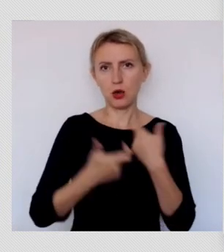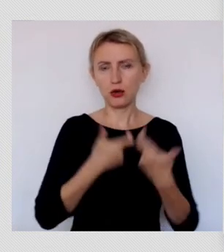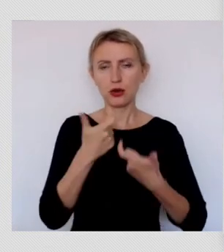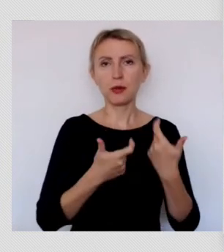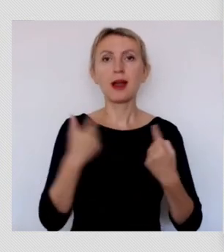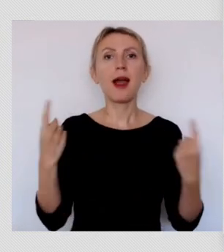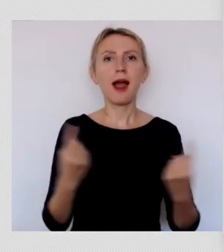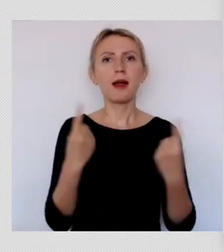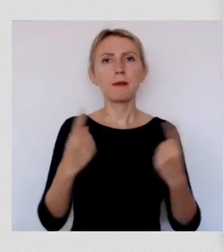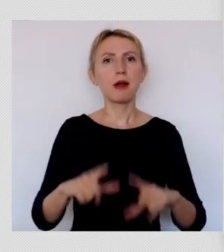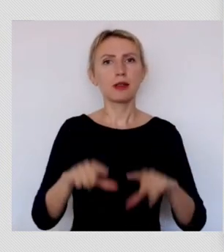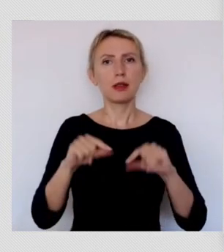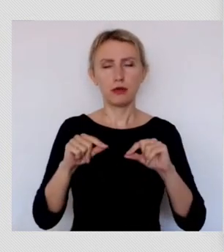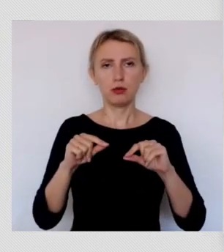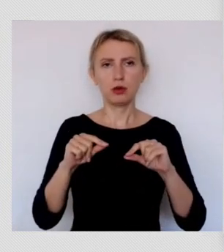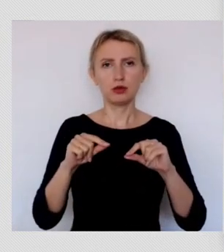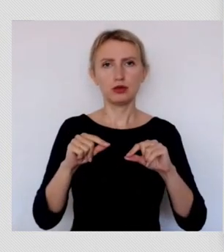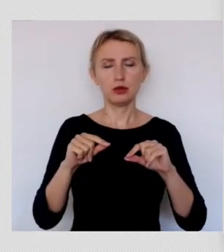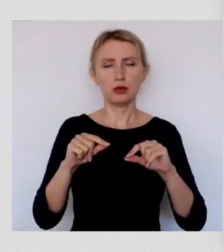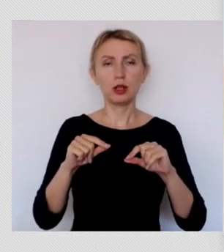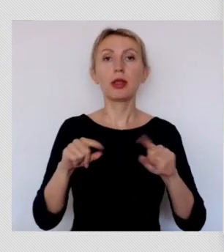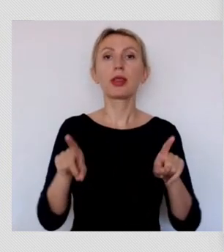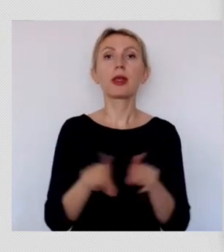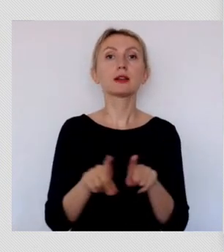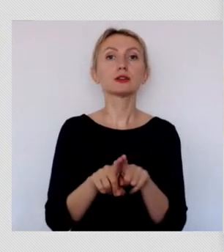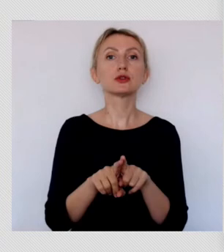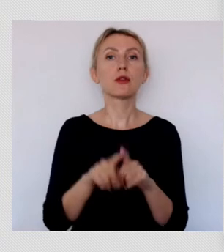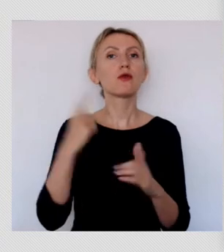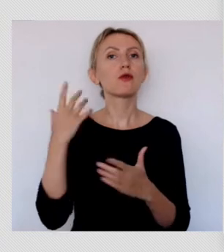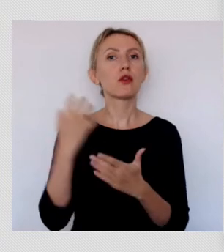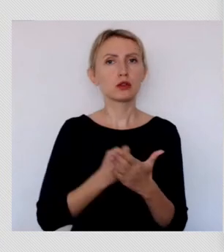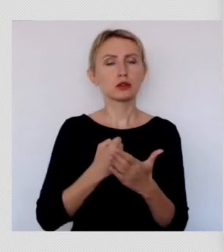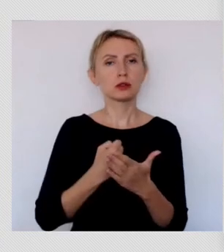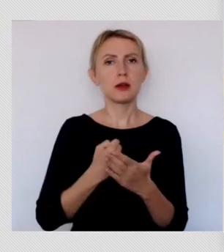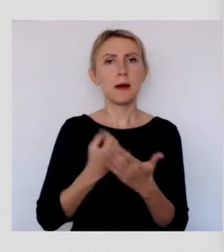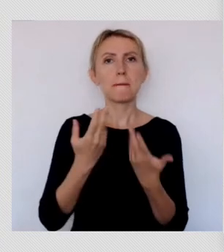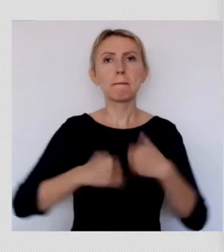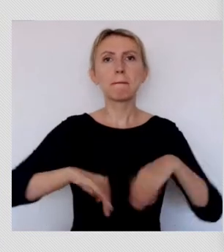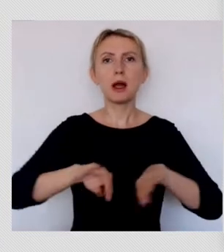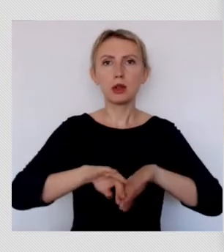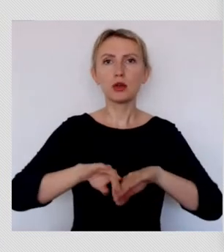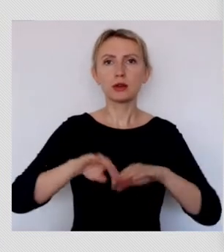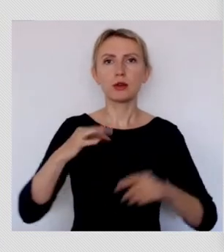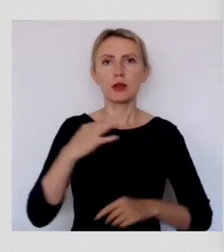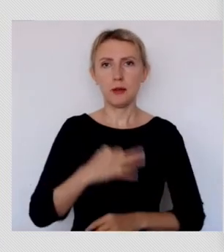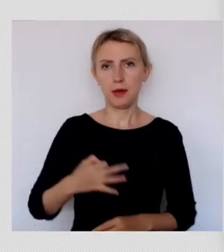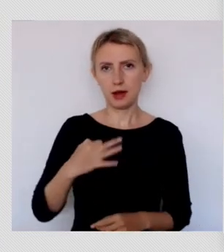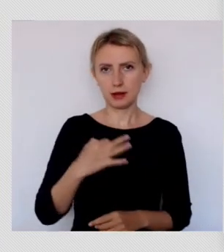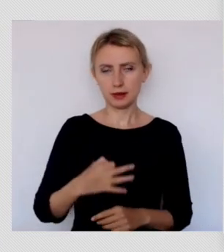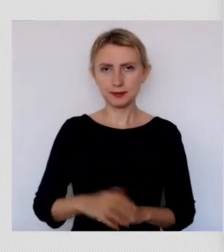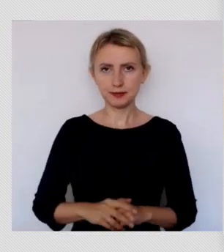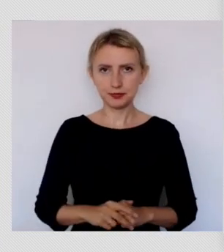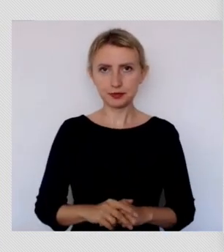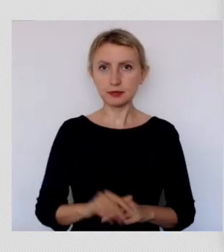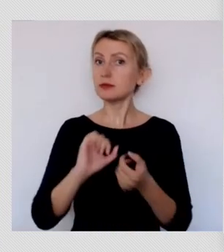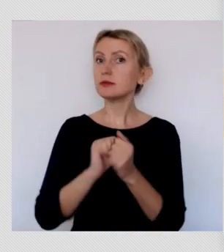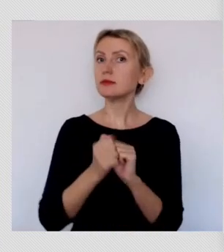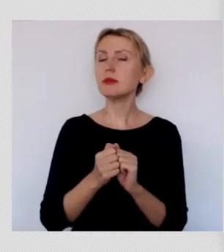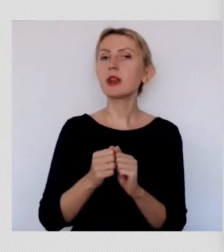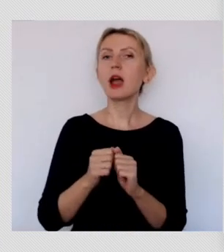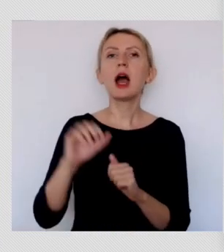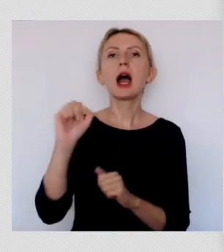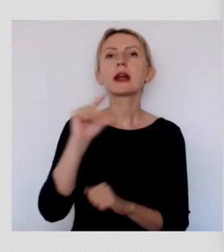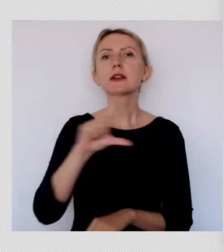kampanii wyborczej jest również wykorzystywanie majątku tychże partii. To jest zmiana w artykule